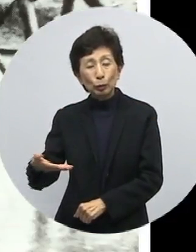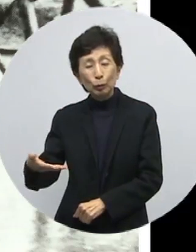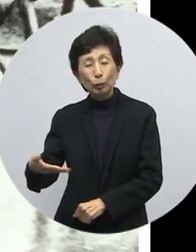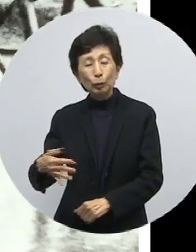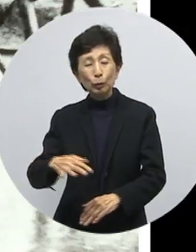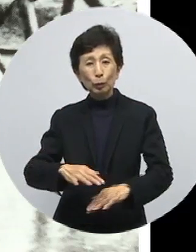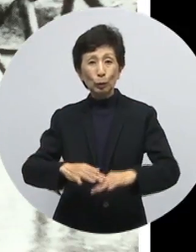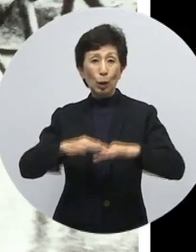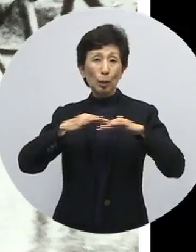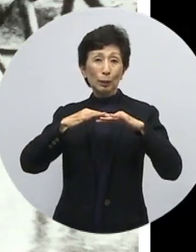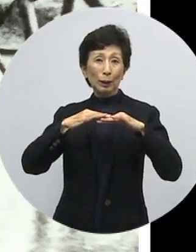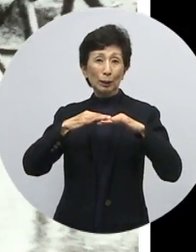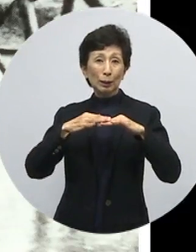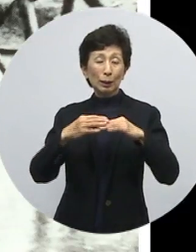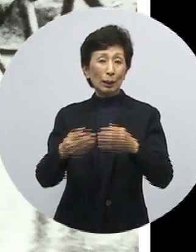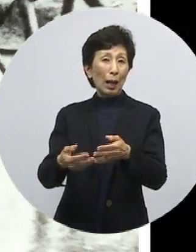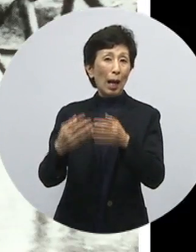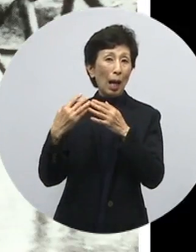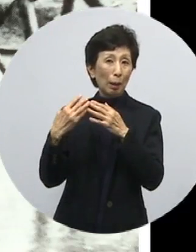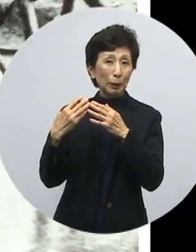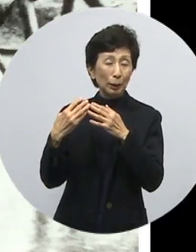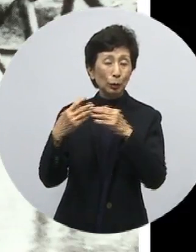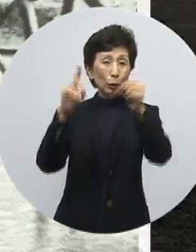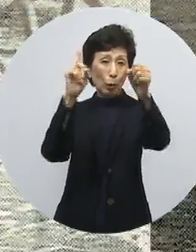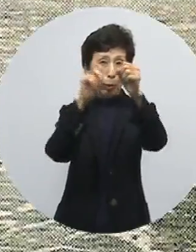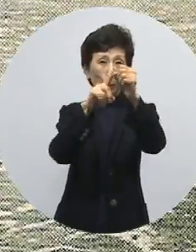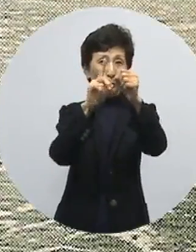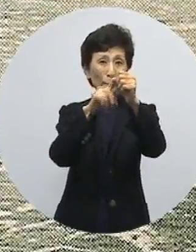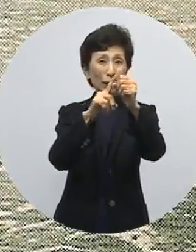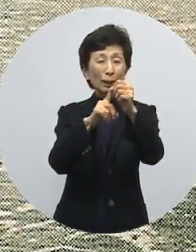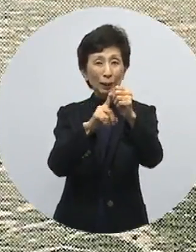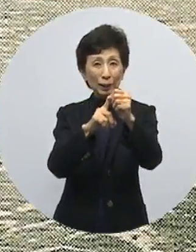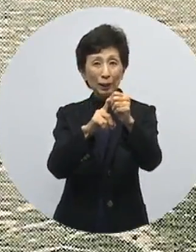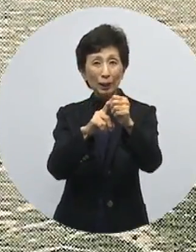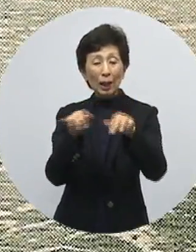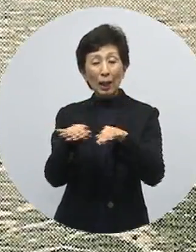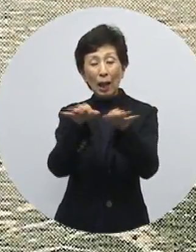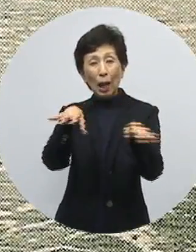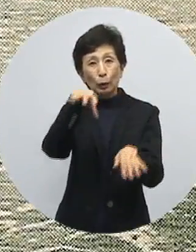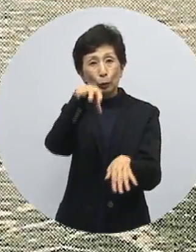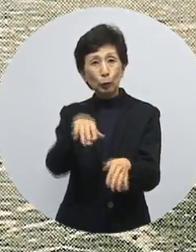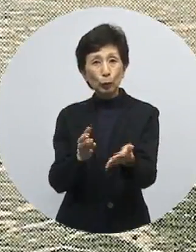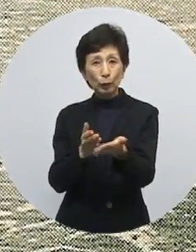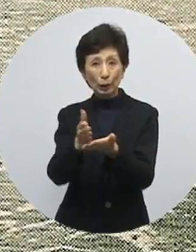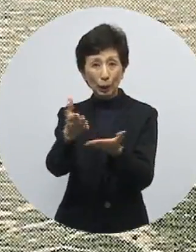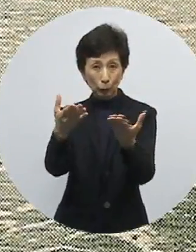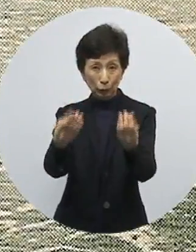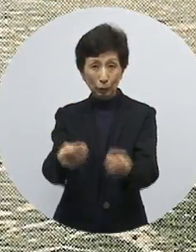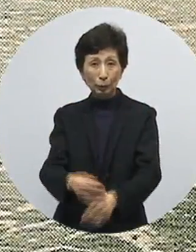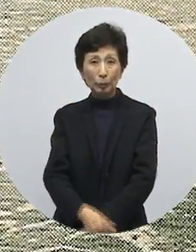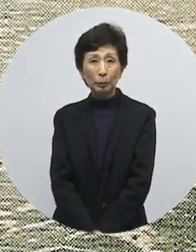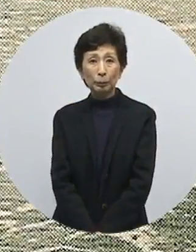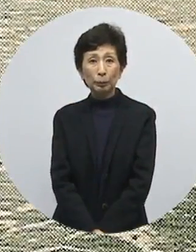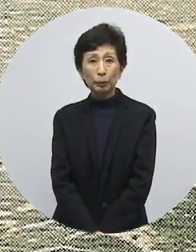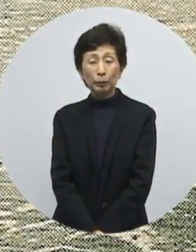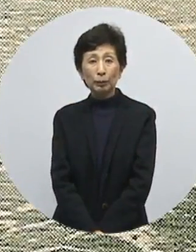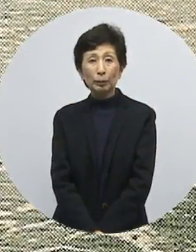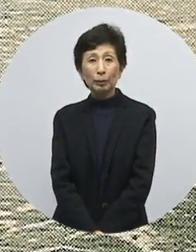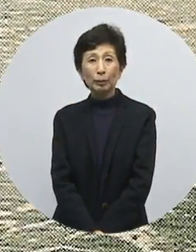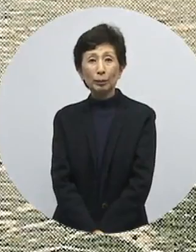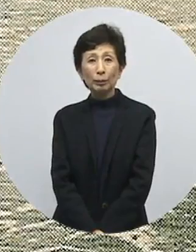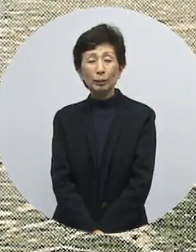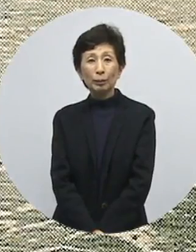塩水を浴びるというのが目的で海水浴場というのは開かれたわけなんですけど、それをです